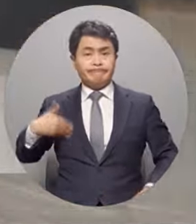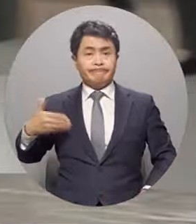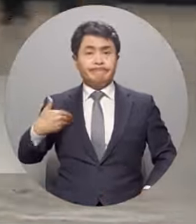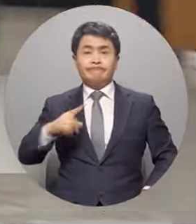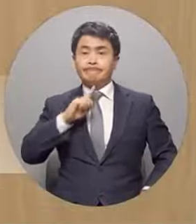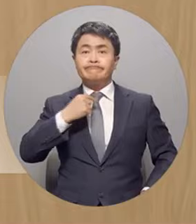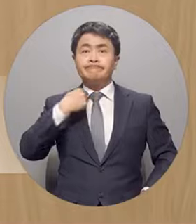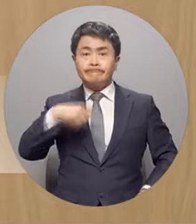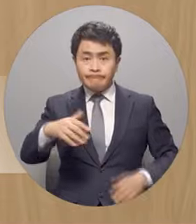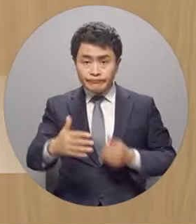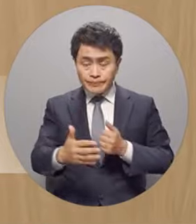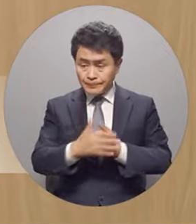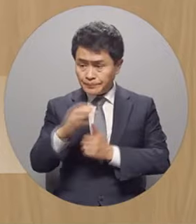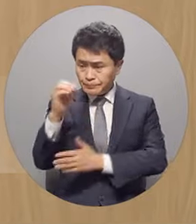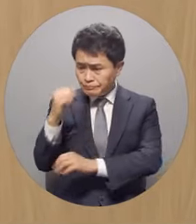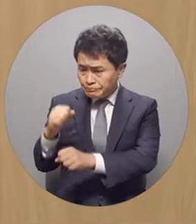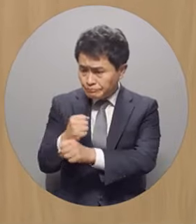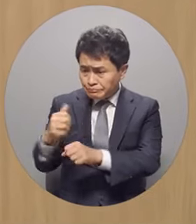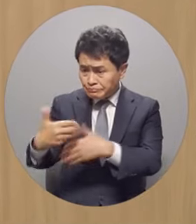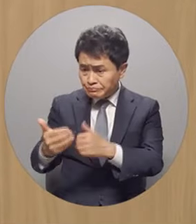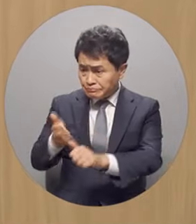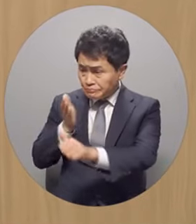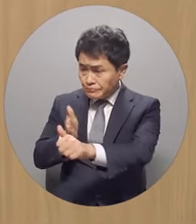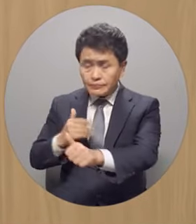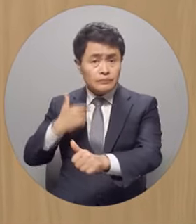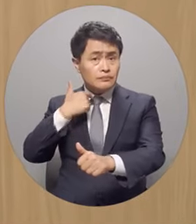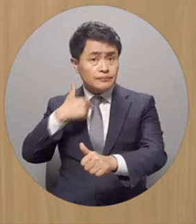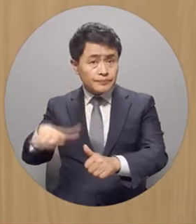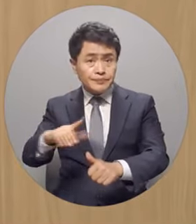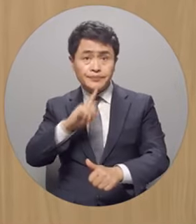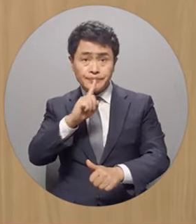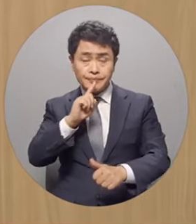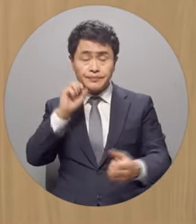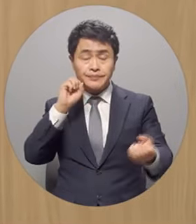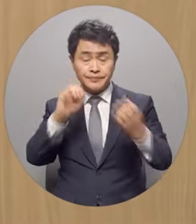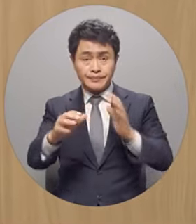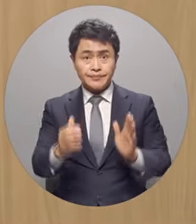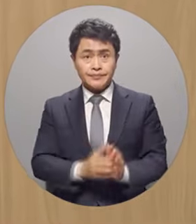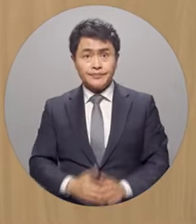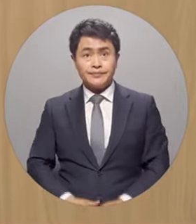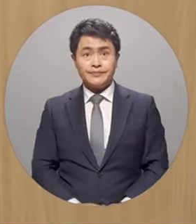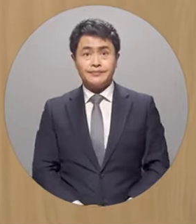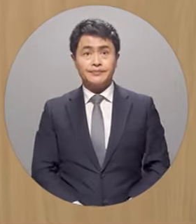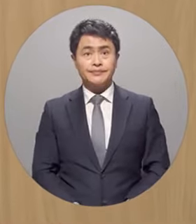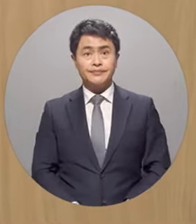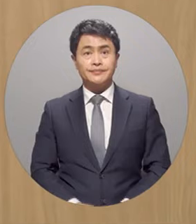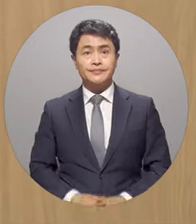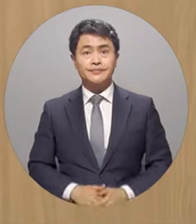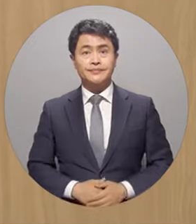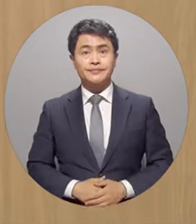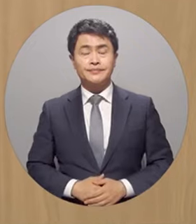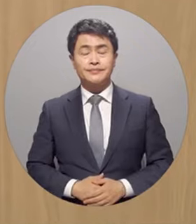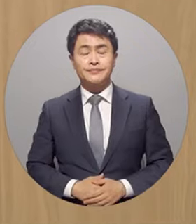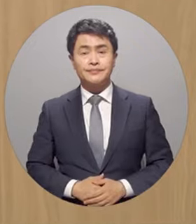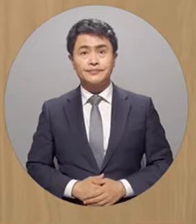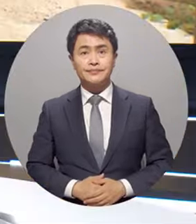일이라며 론 조업을 요청한 적도 없다고 거듭 반했습니다 MBC 나입니다